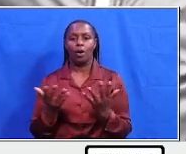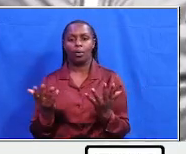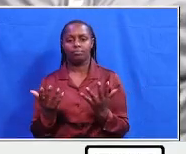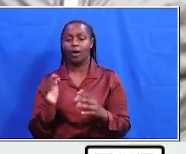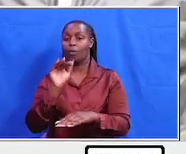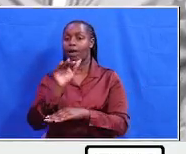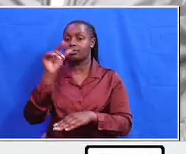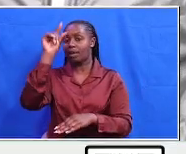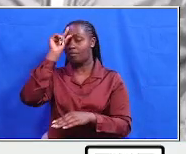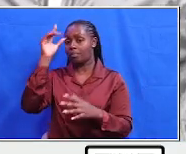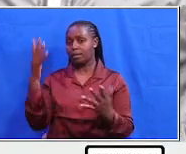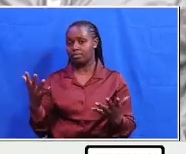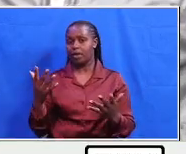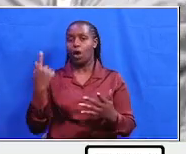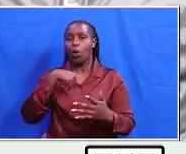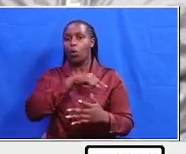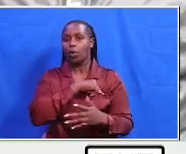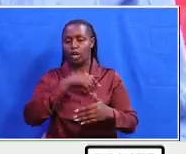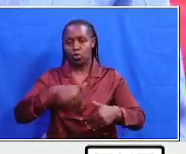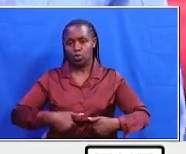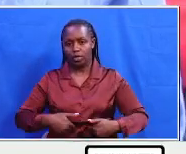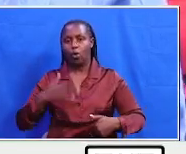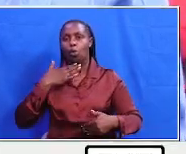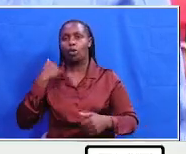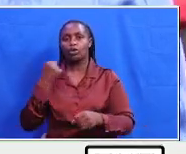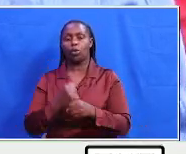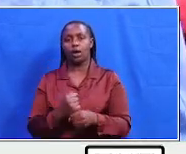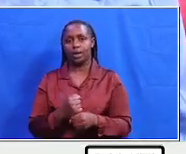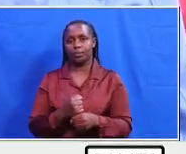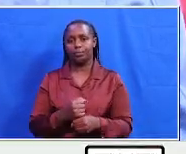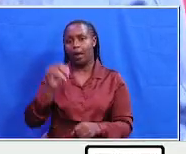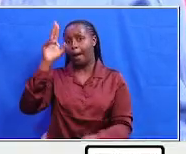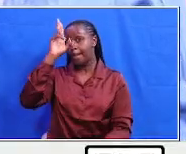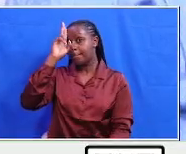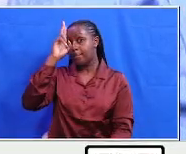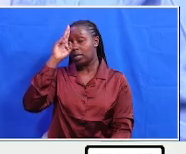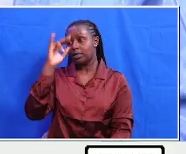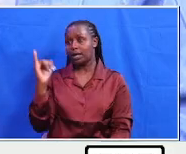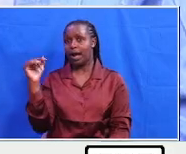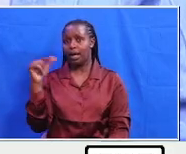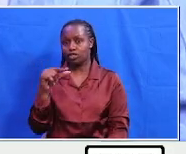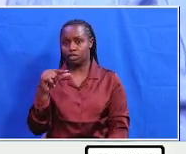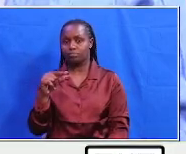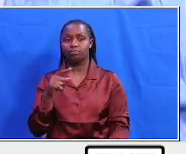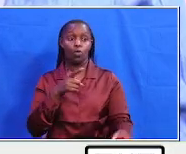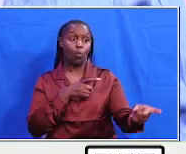sisi vijana tungeomba kazi ya kufanya. The IG of police, control this